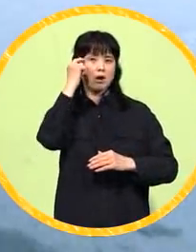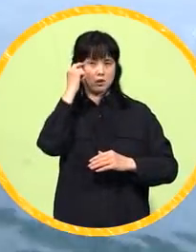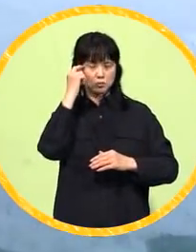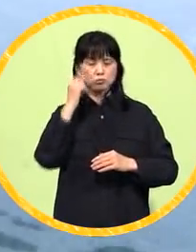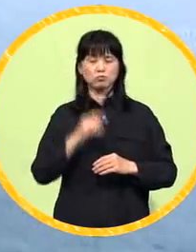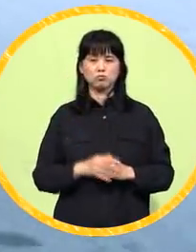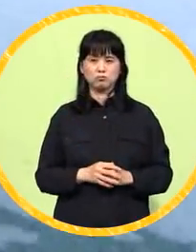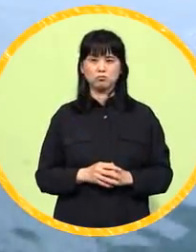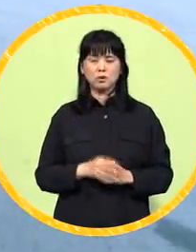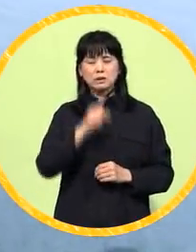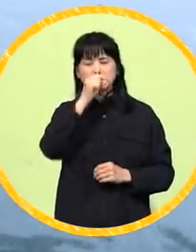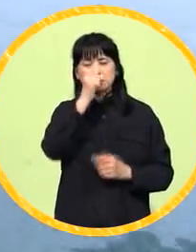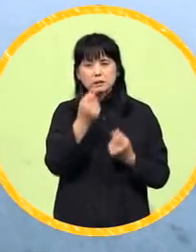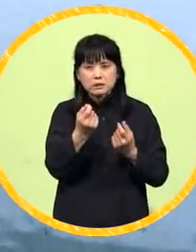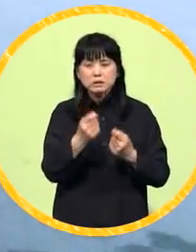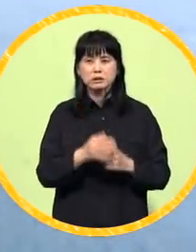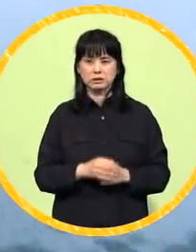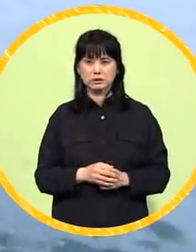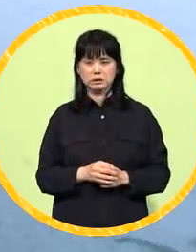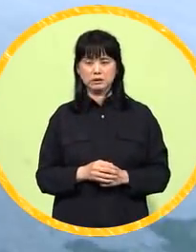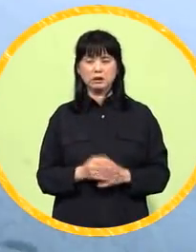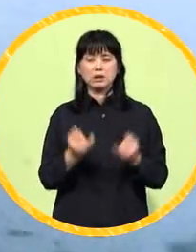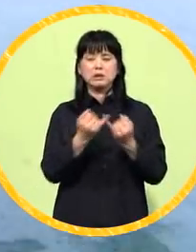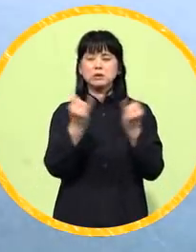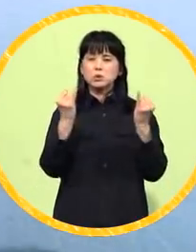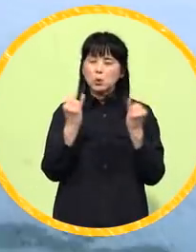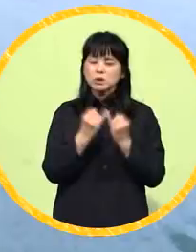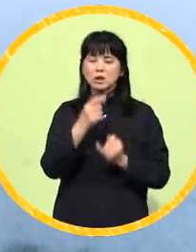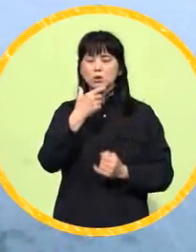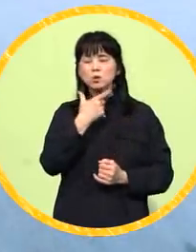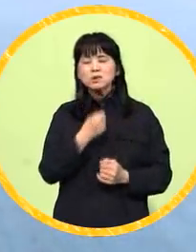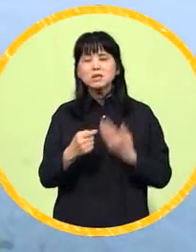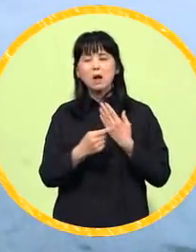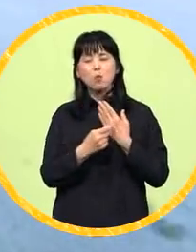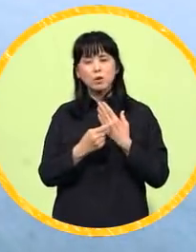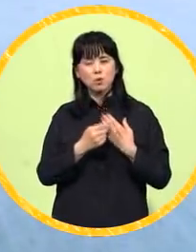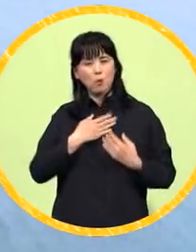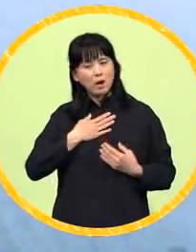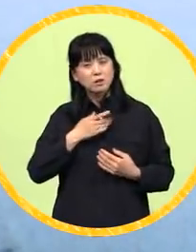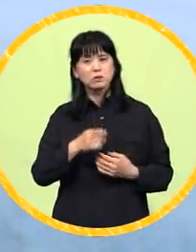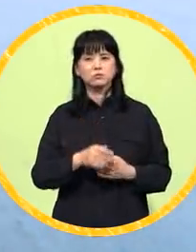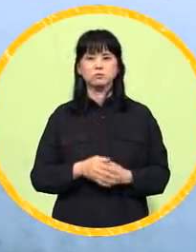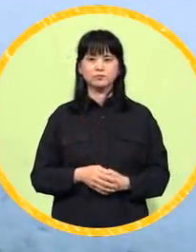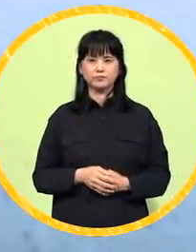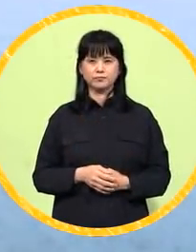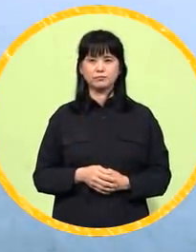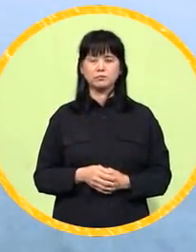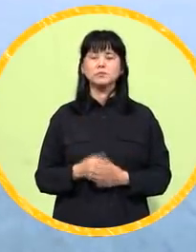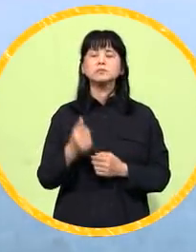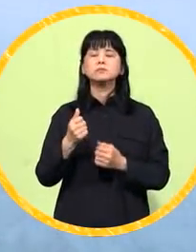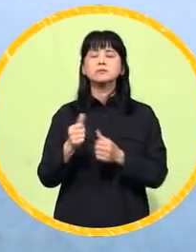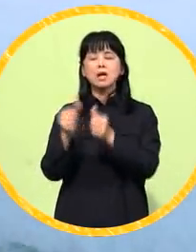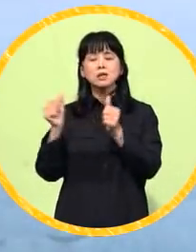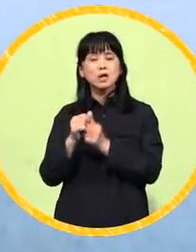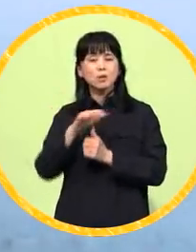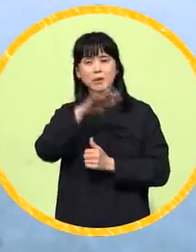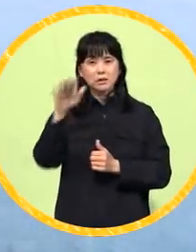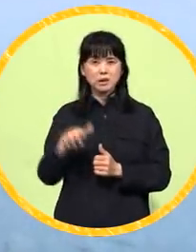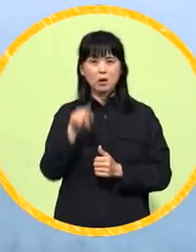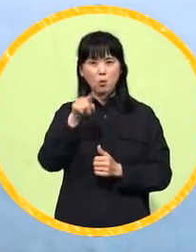がまたですねも女性の好きなポイントを抑えている普段生のみなさんここの